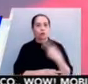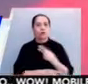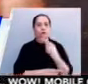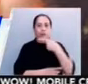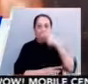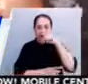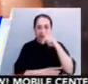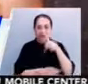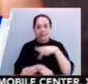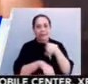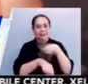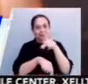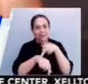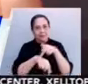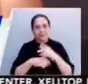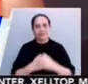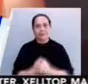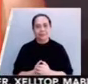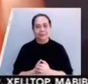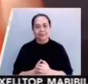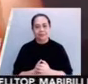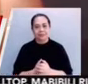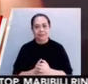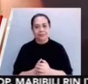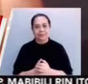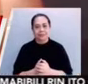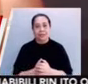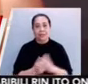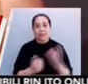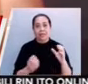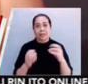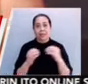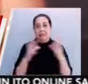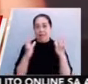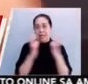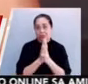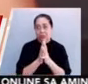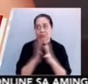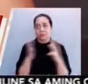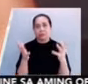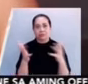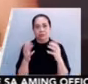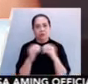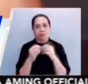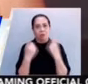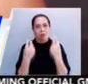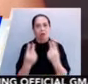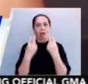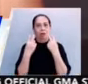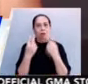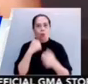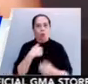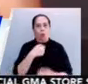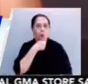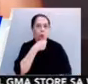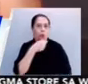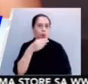Philippines. So The Clash, mas visible ako na nag-host. I can't really